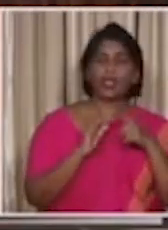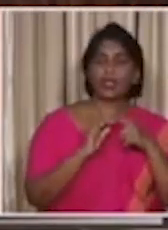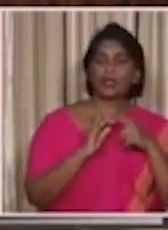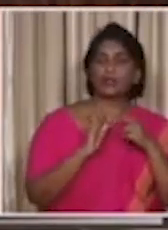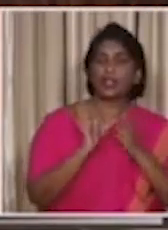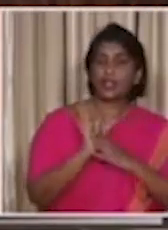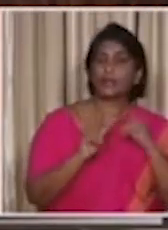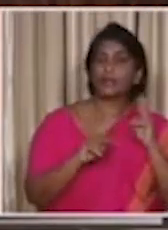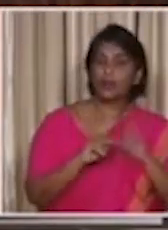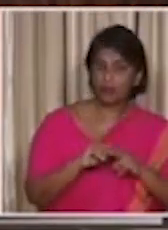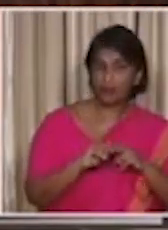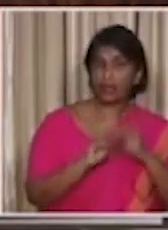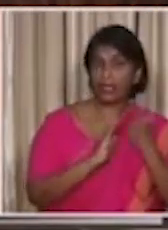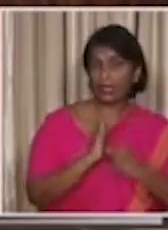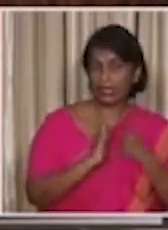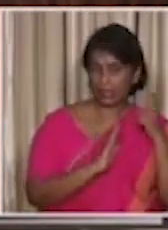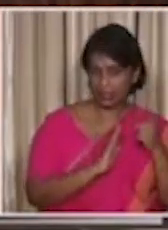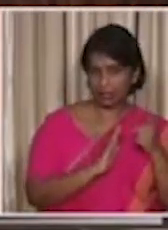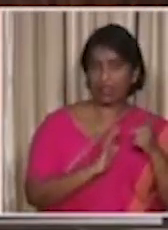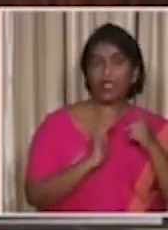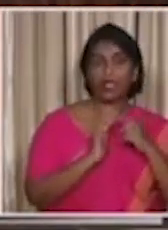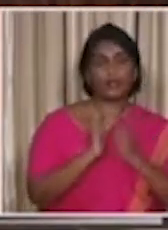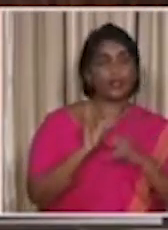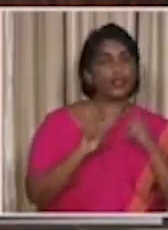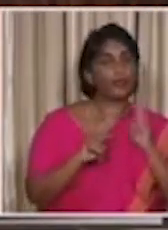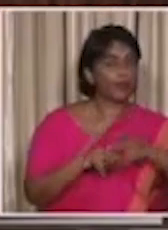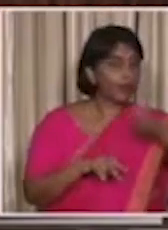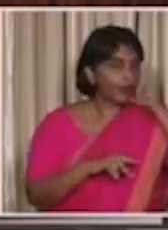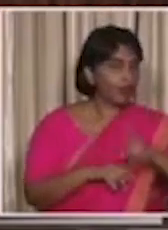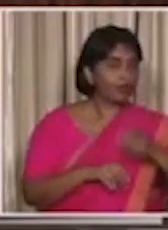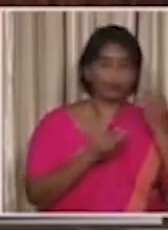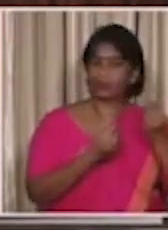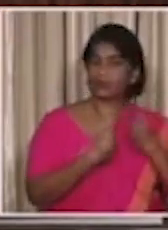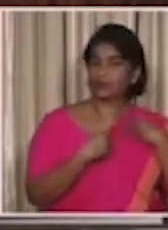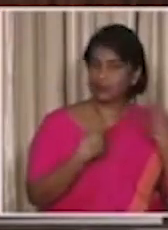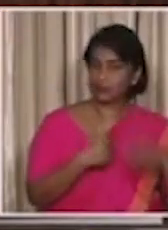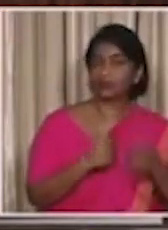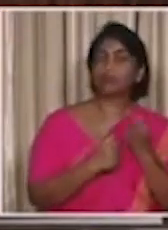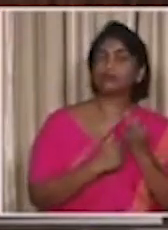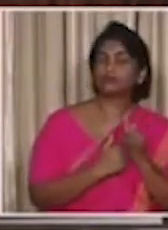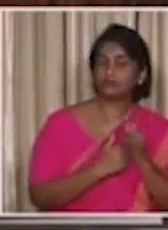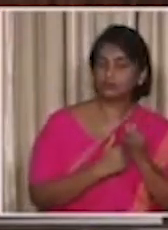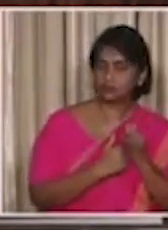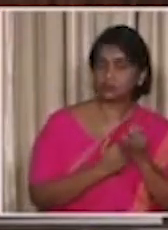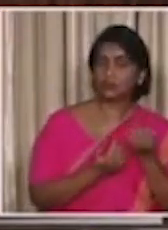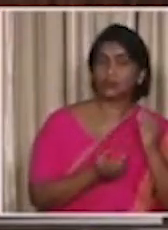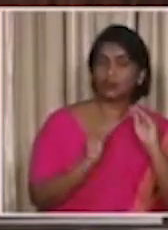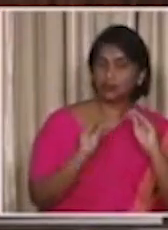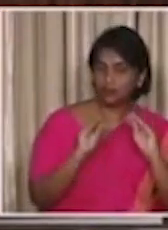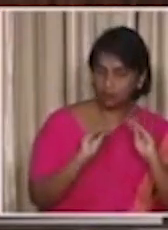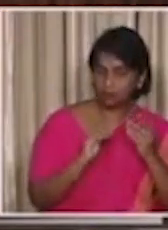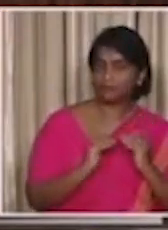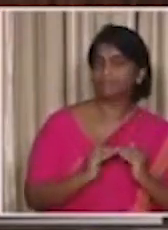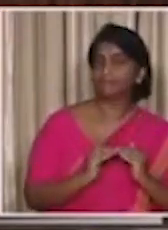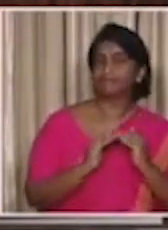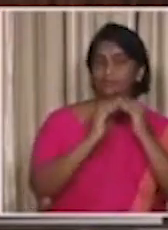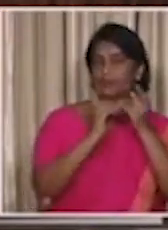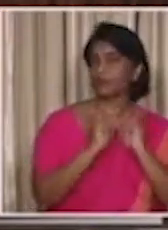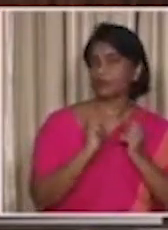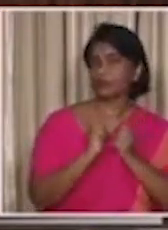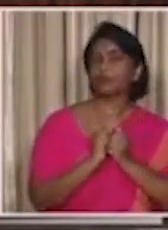මූල්‍ය අරමුදලේ කොන්දේසියක්. IMF එකඟත්වය ලැබීමෙන් අපට ආර්ථිකය යම් මට්ටමක් ස්ථාවර